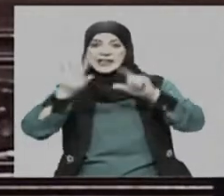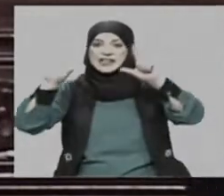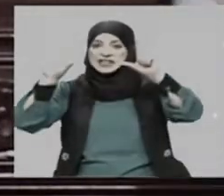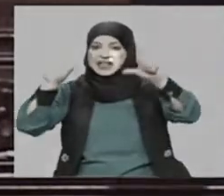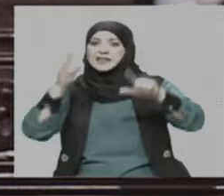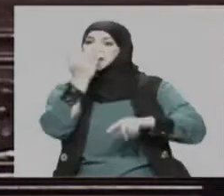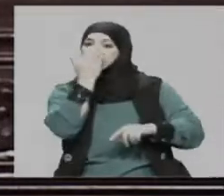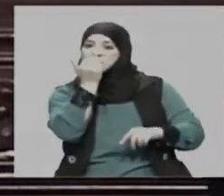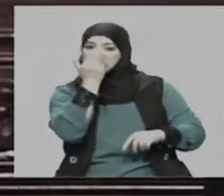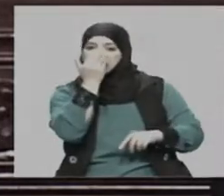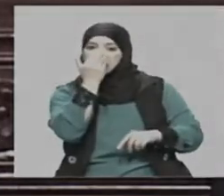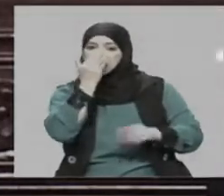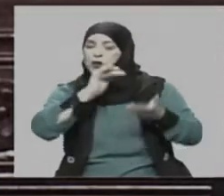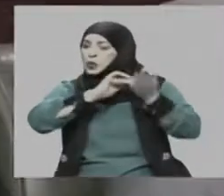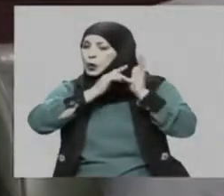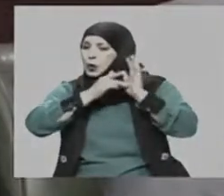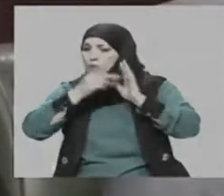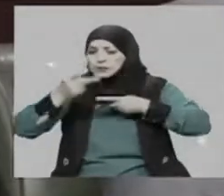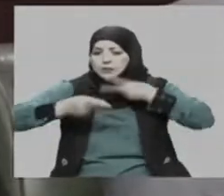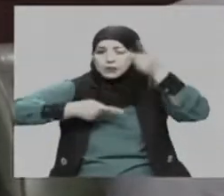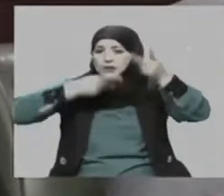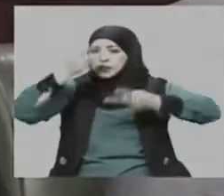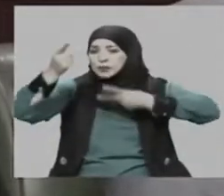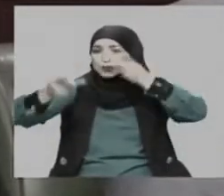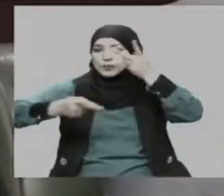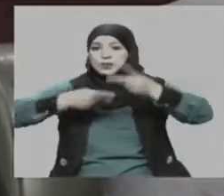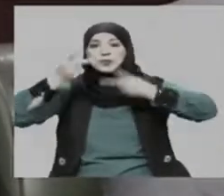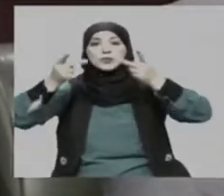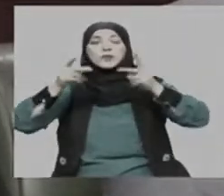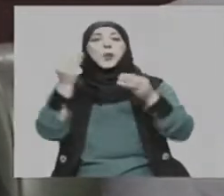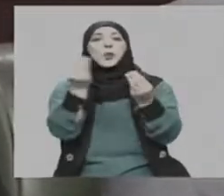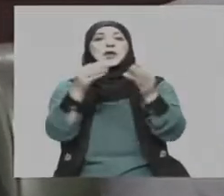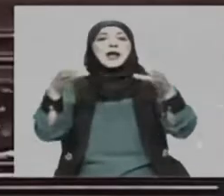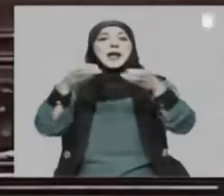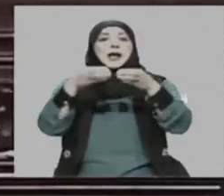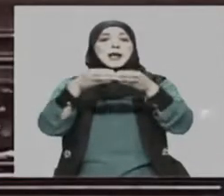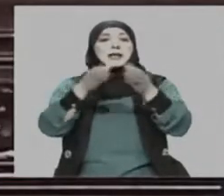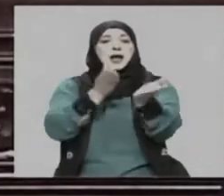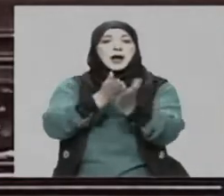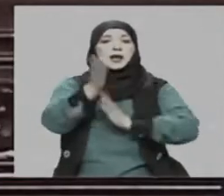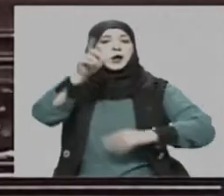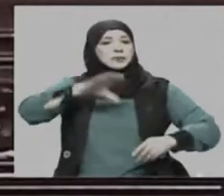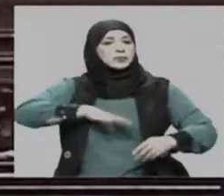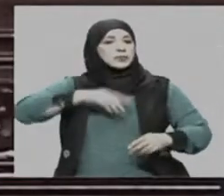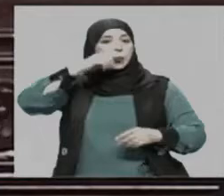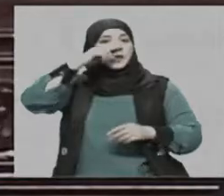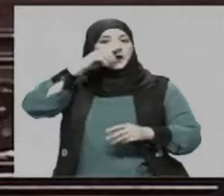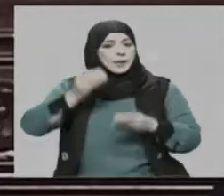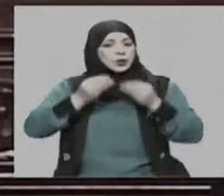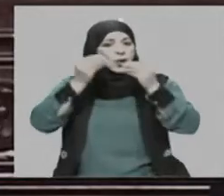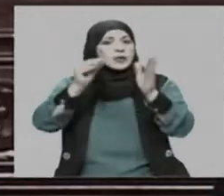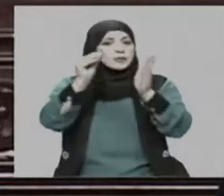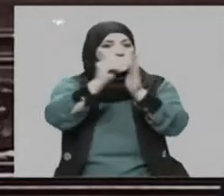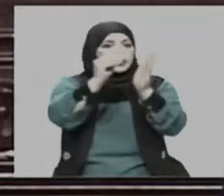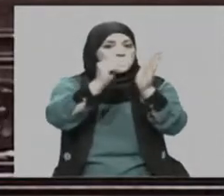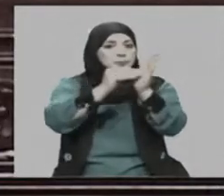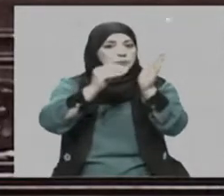فيفري الكل عملوا التصريح نتاعهم في هيئة الحقيقة والكرامة، كل السادة الوزراء،